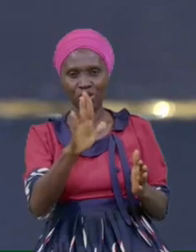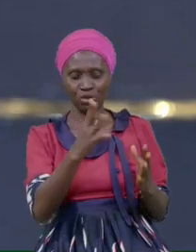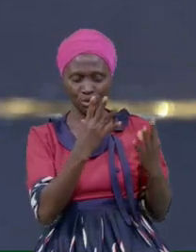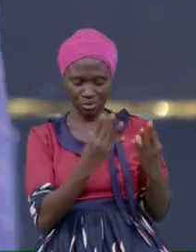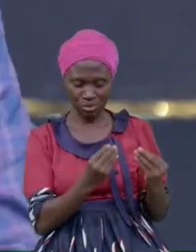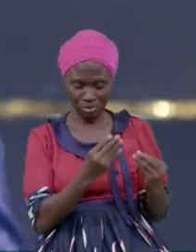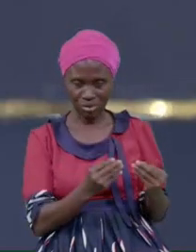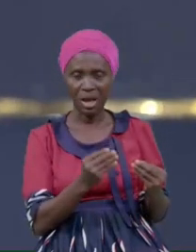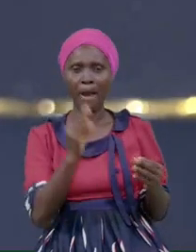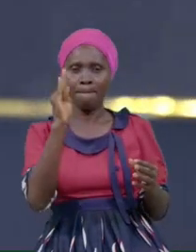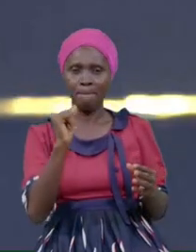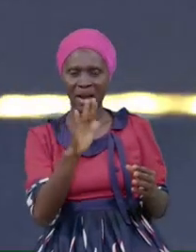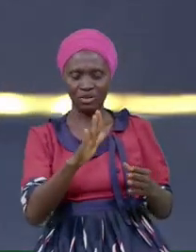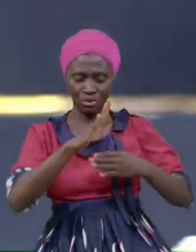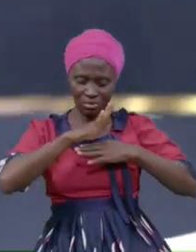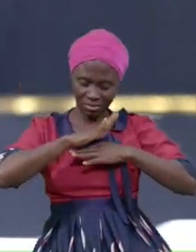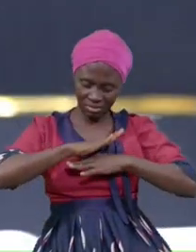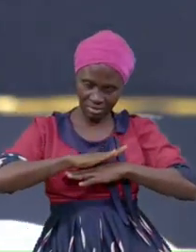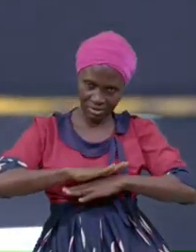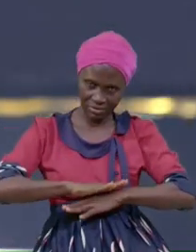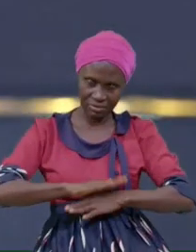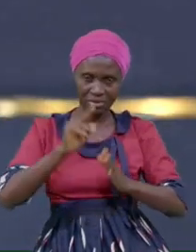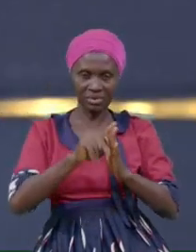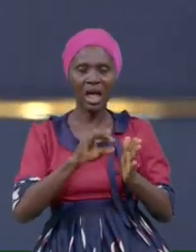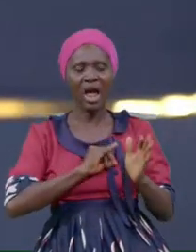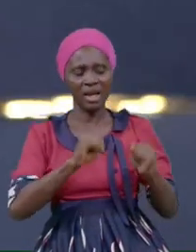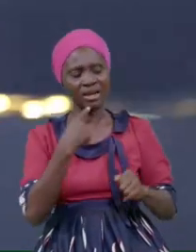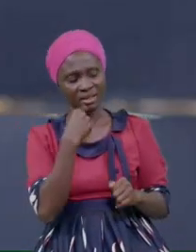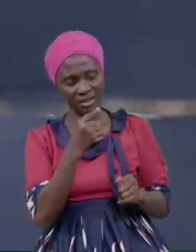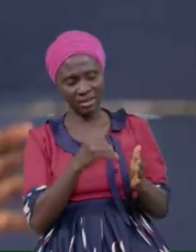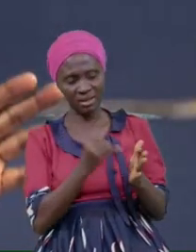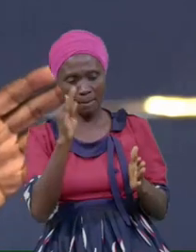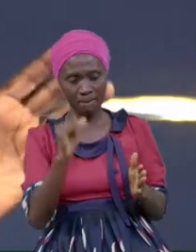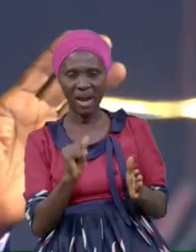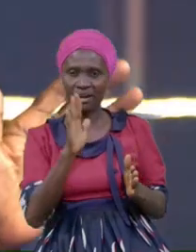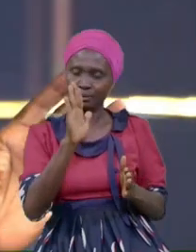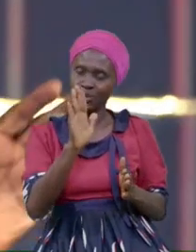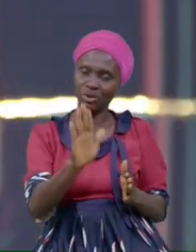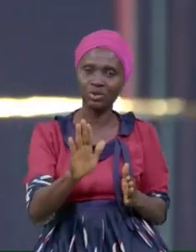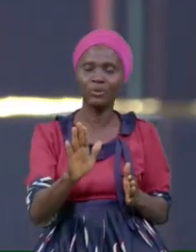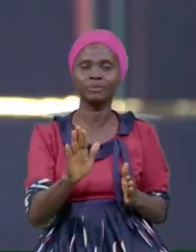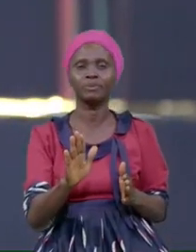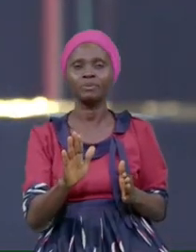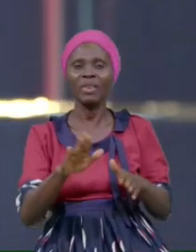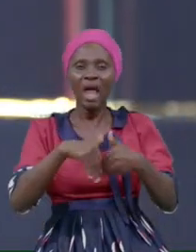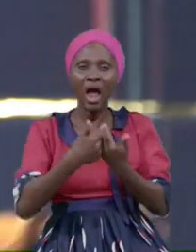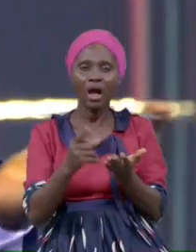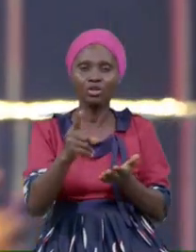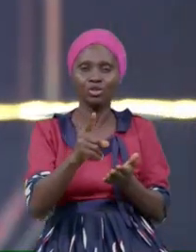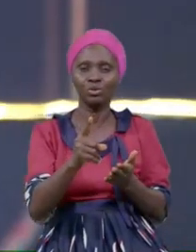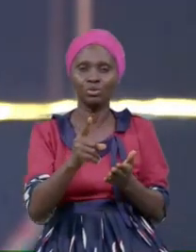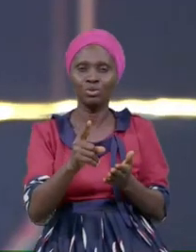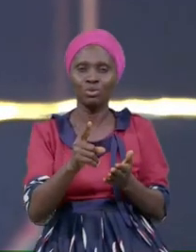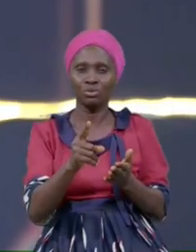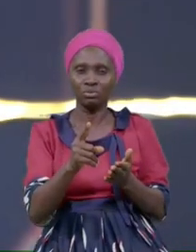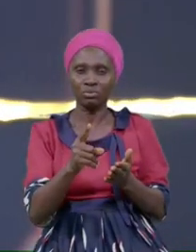voir par ton attitude. Je peux le voir par ton comportement. La manière dont tu te comportes